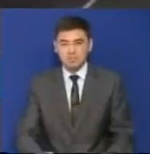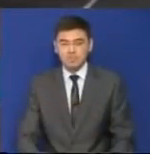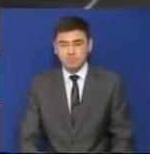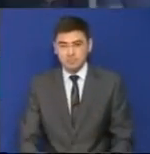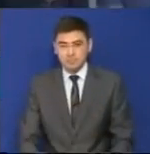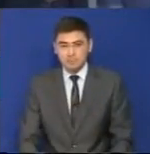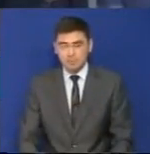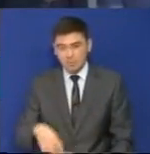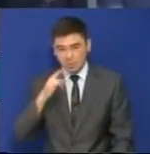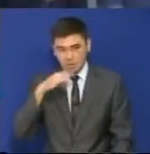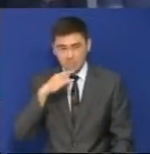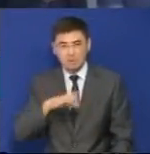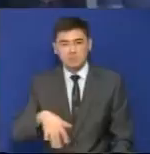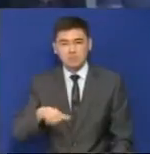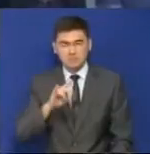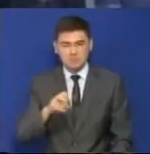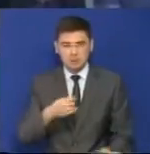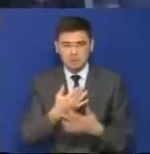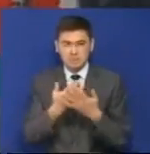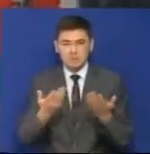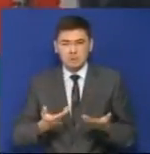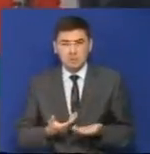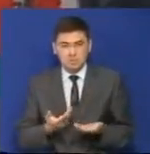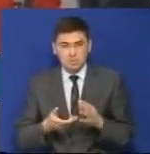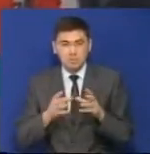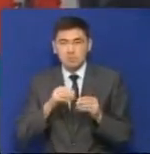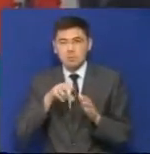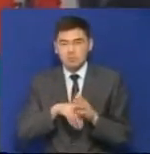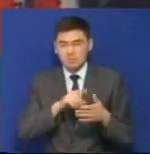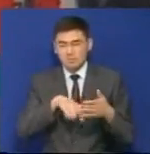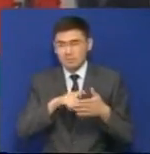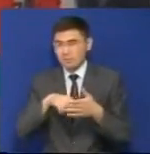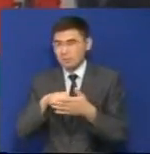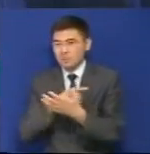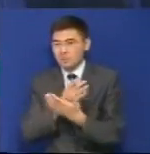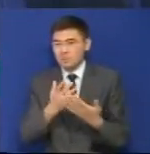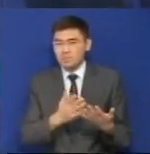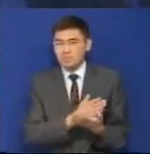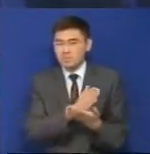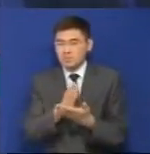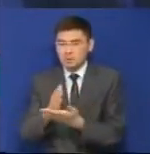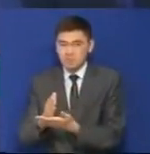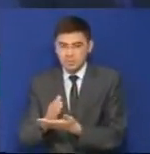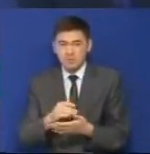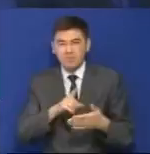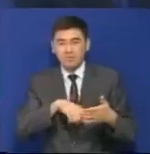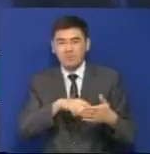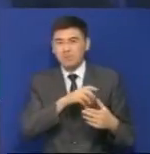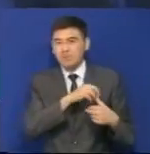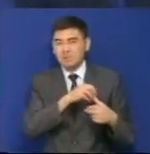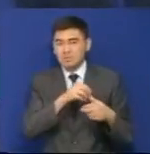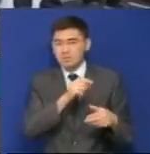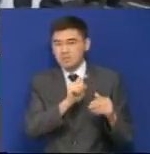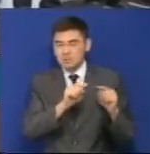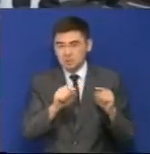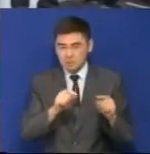Көп ұлтты Қазақстанның рухани мәдениетін нығайту мәселесі мемлекет саясатының басты бағыттарының бірі. Бұл орайда діни бірлестіктер өкілдерінің